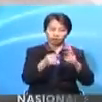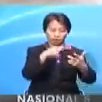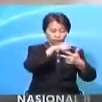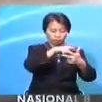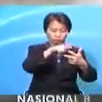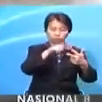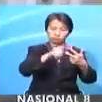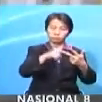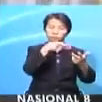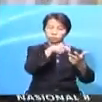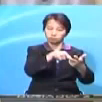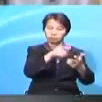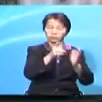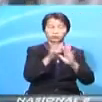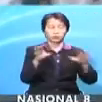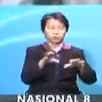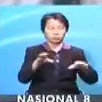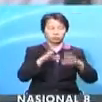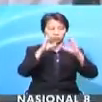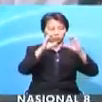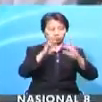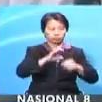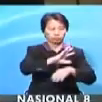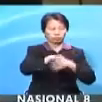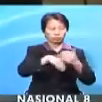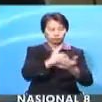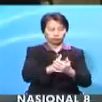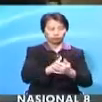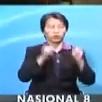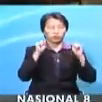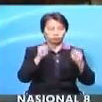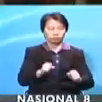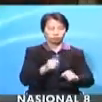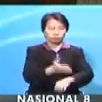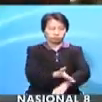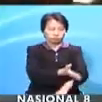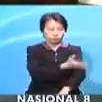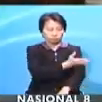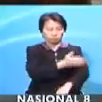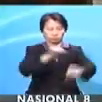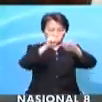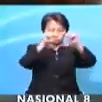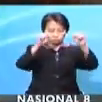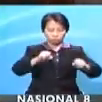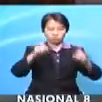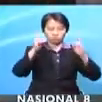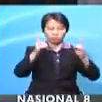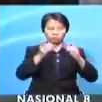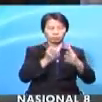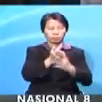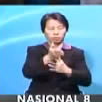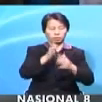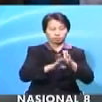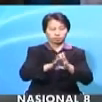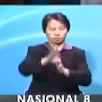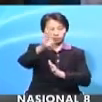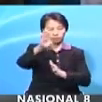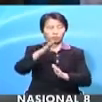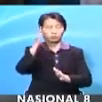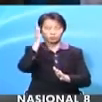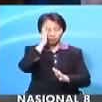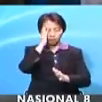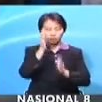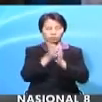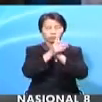aspek ini dilaksanakan secara menyeluruh yang dapat memperkasaikan sistem pendidikan melalui pertumbuhan pengetahuan